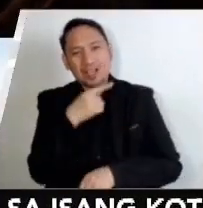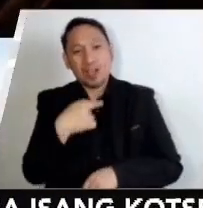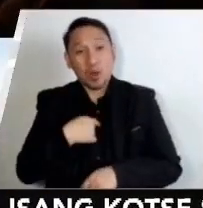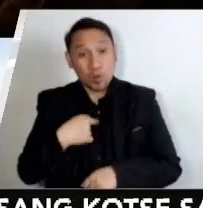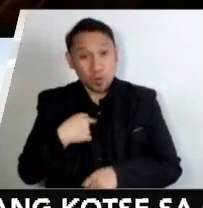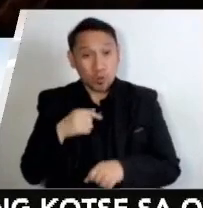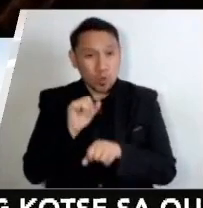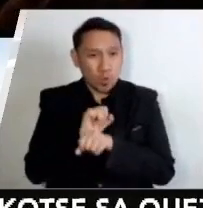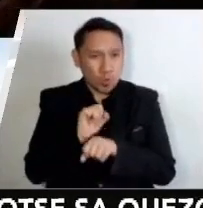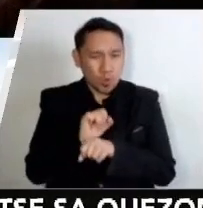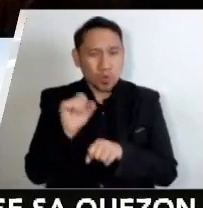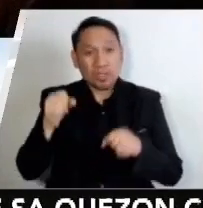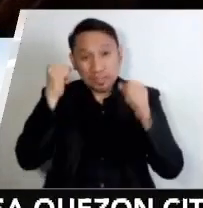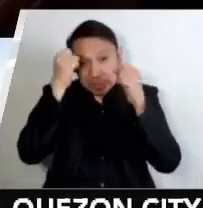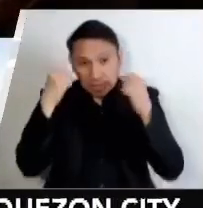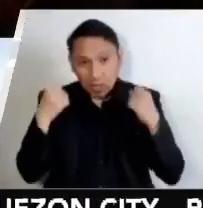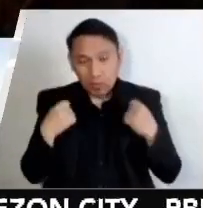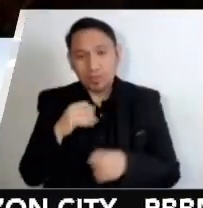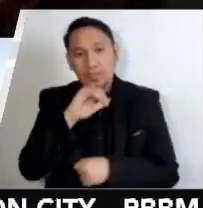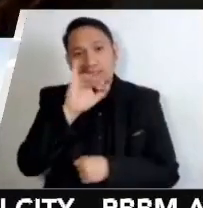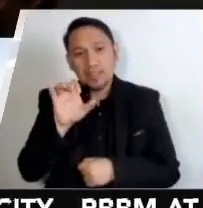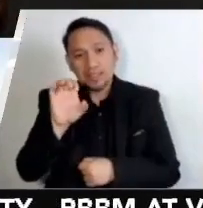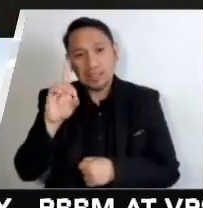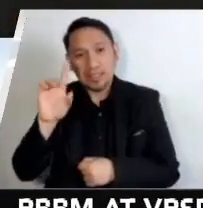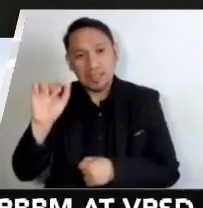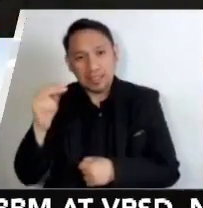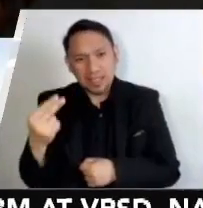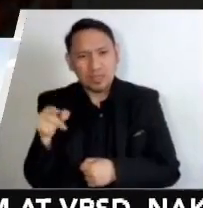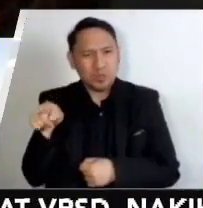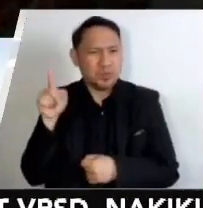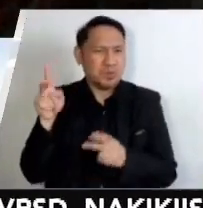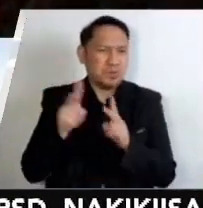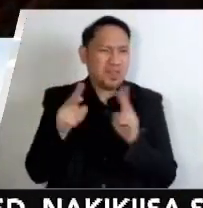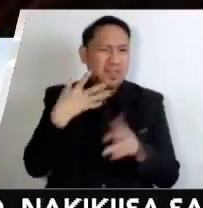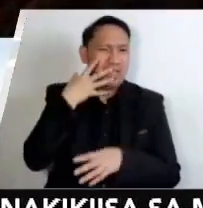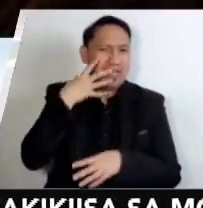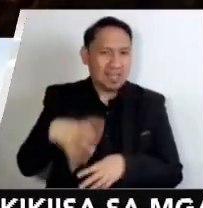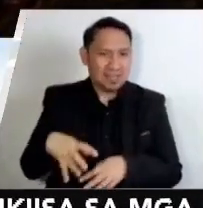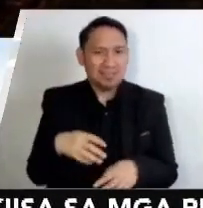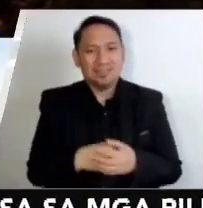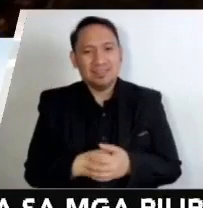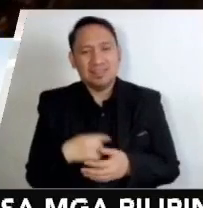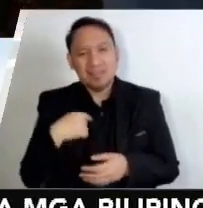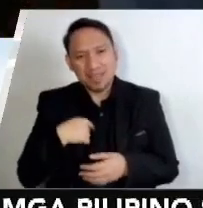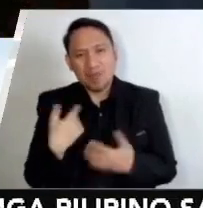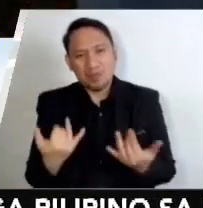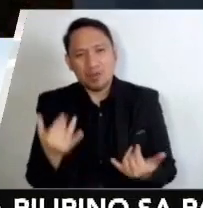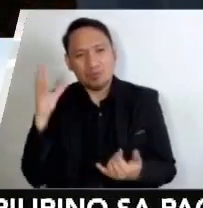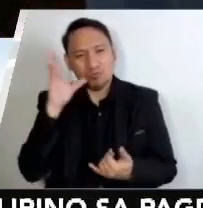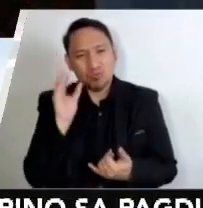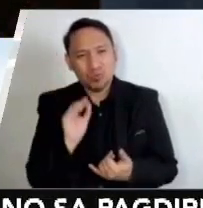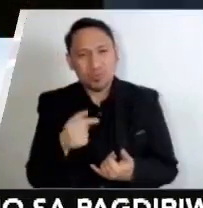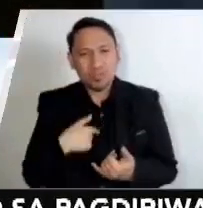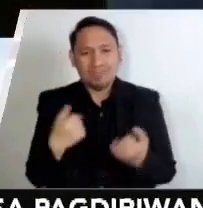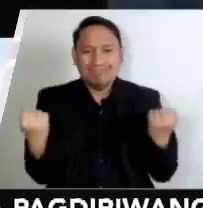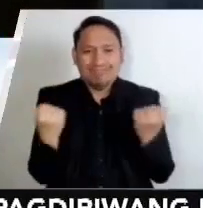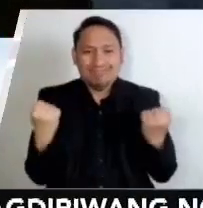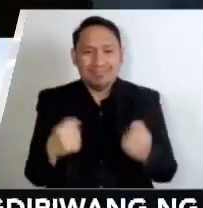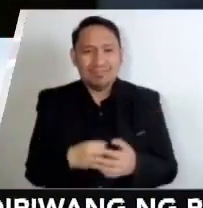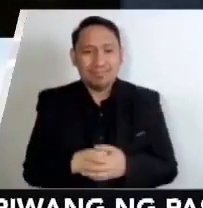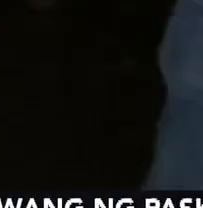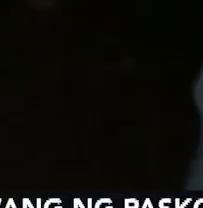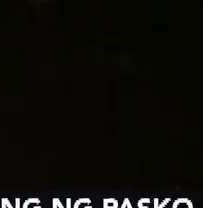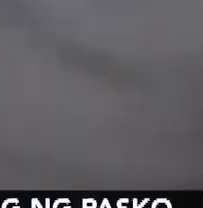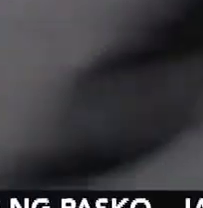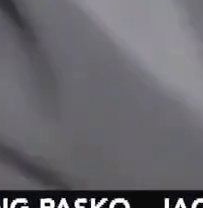naman ang klima ron, talagang napakainit. Kaya maiba naman dito, napakalamig. Dahil malamig ang panahon,